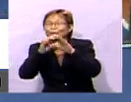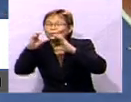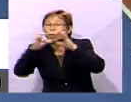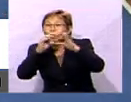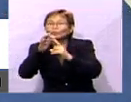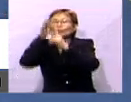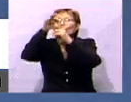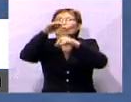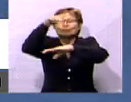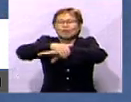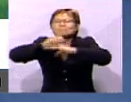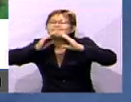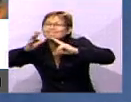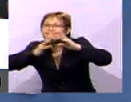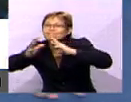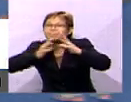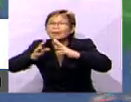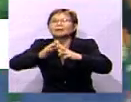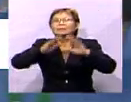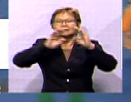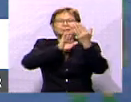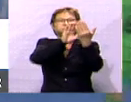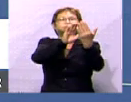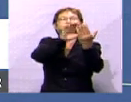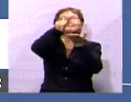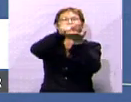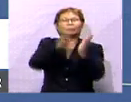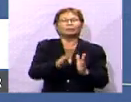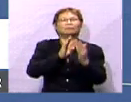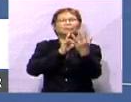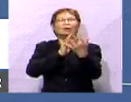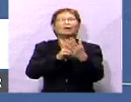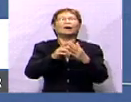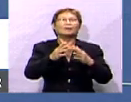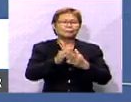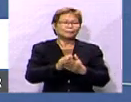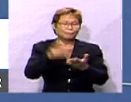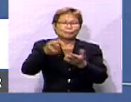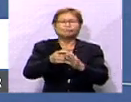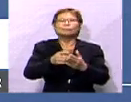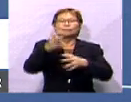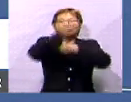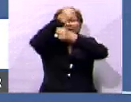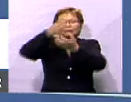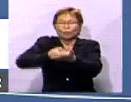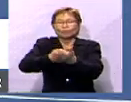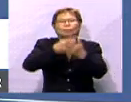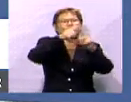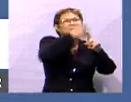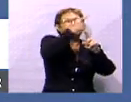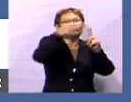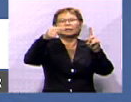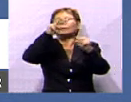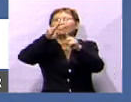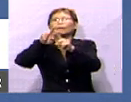komunikasi, terutama bahasa Inggeris serta cara berdepan media. Program Podium Hoki akan bermula pada Januari hingga September